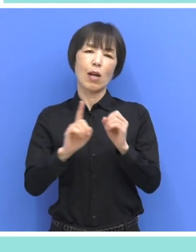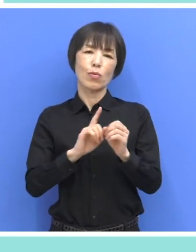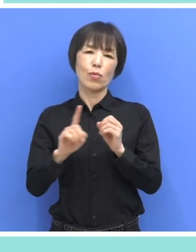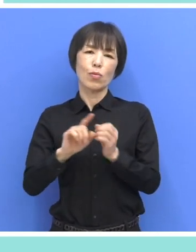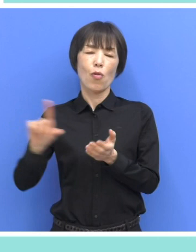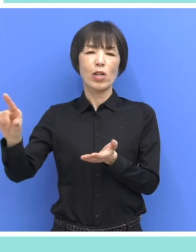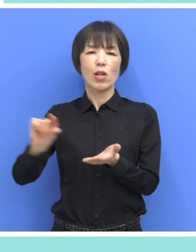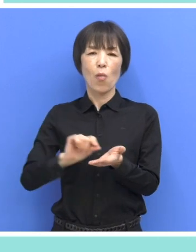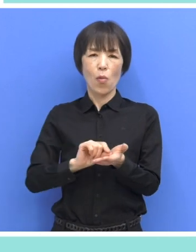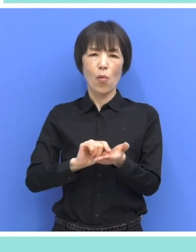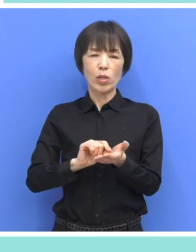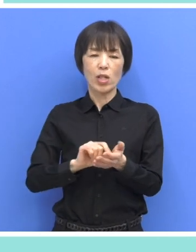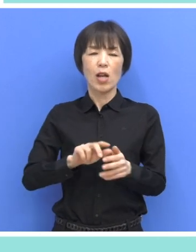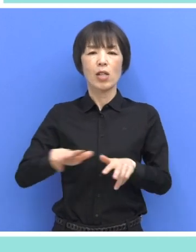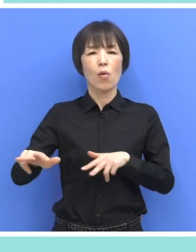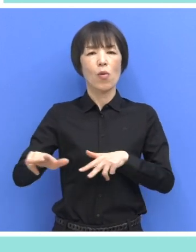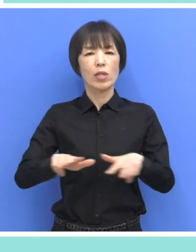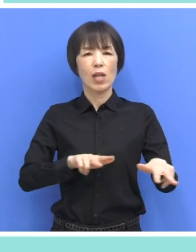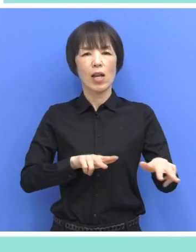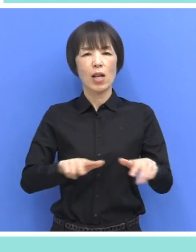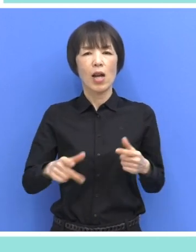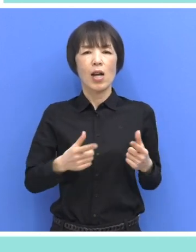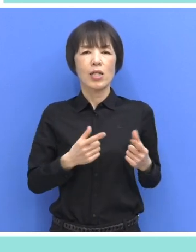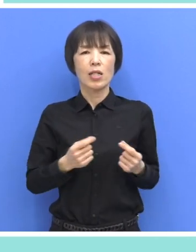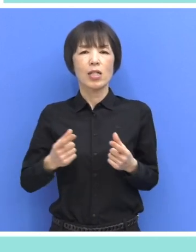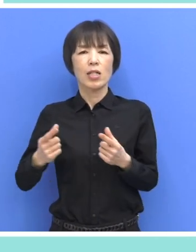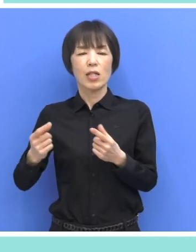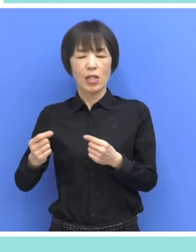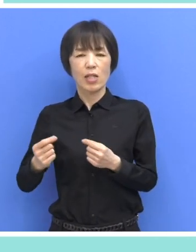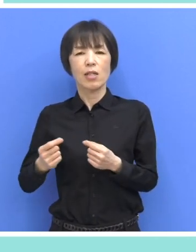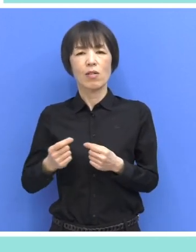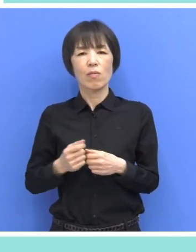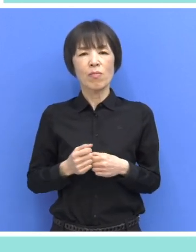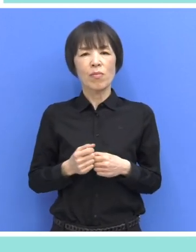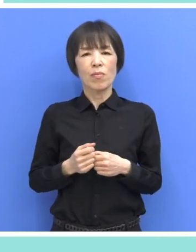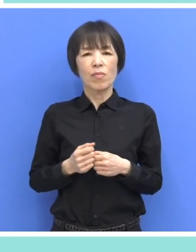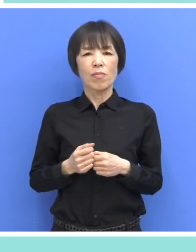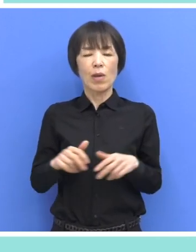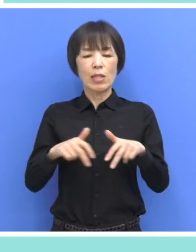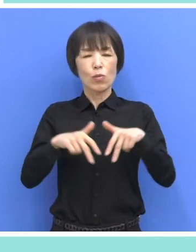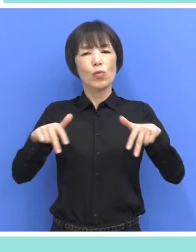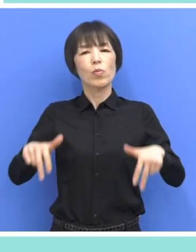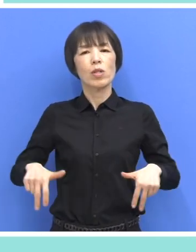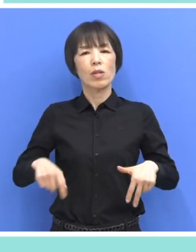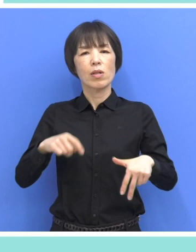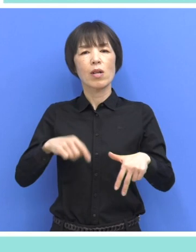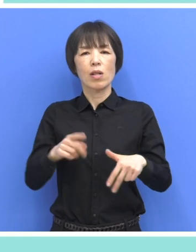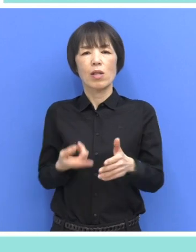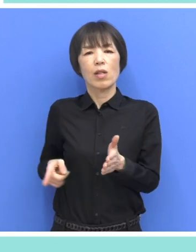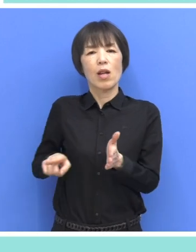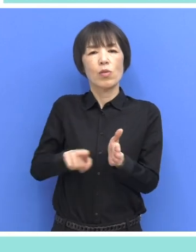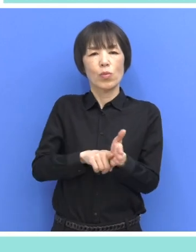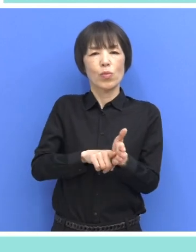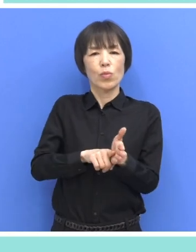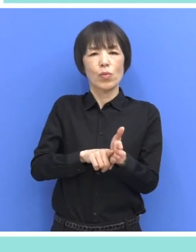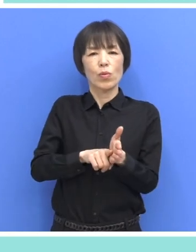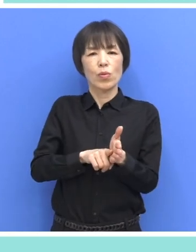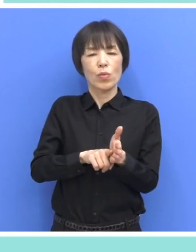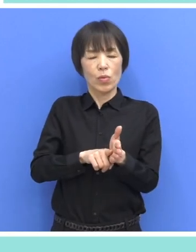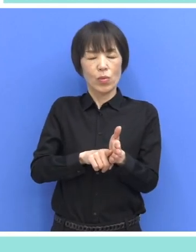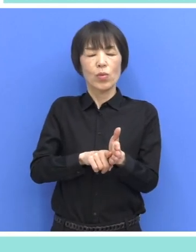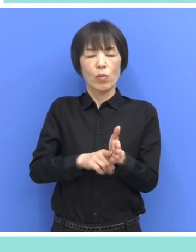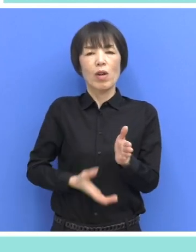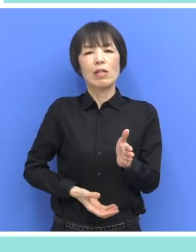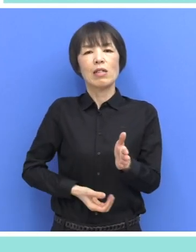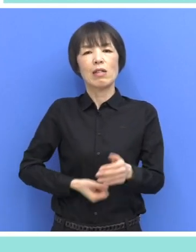うで、行政がちゃんとここを仕組みに裏付けをするということ